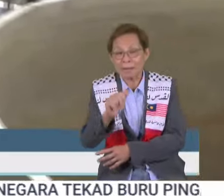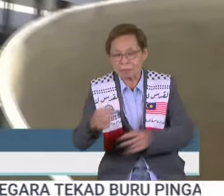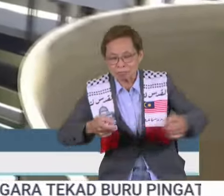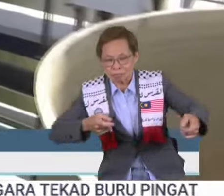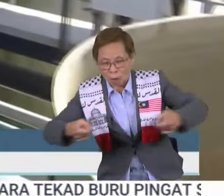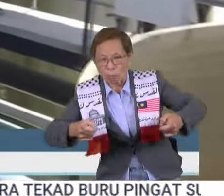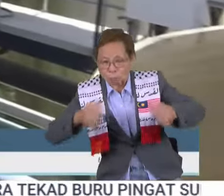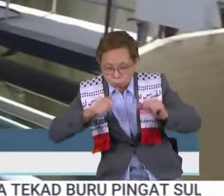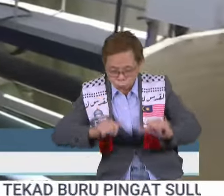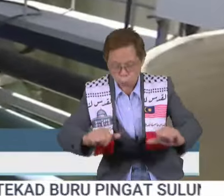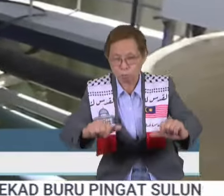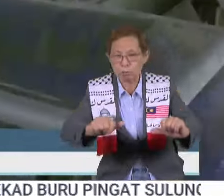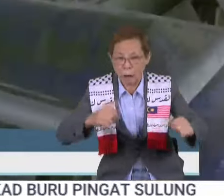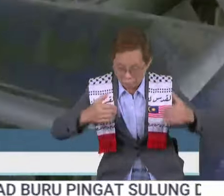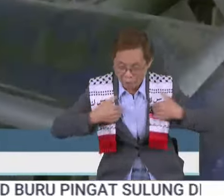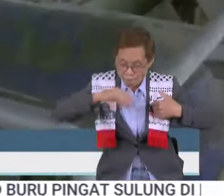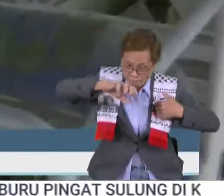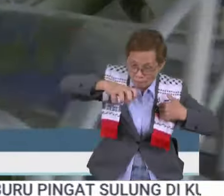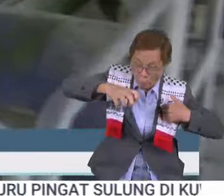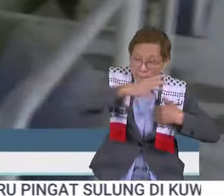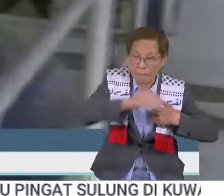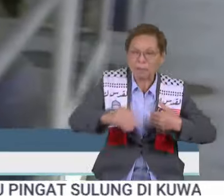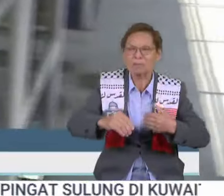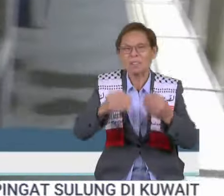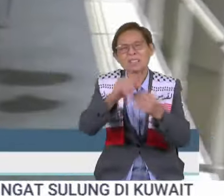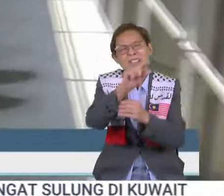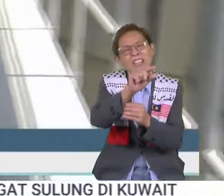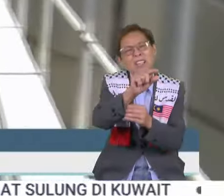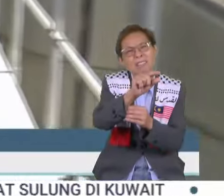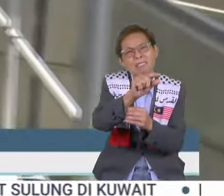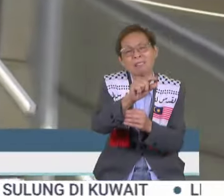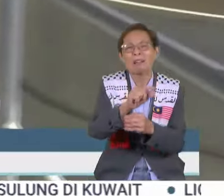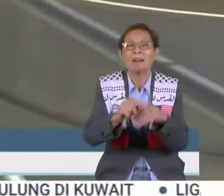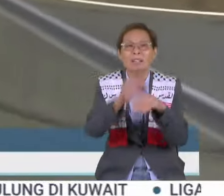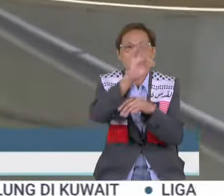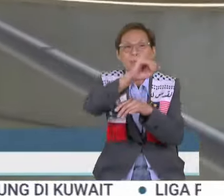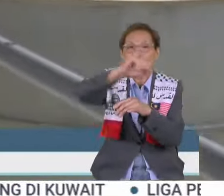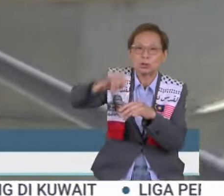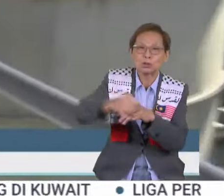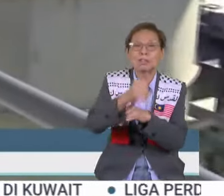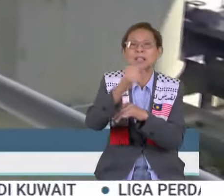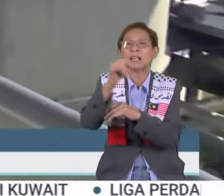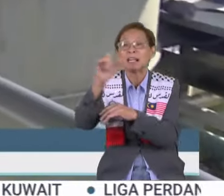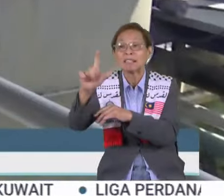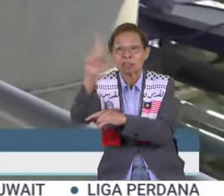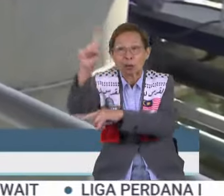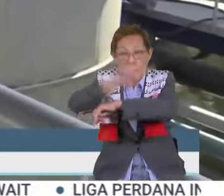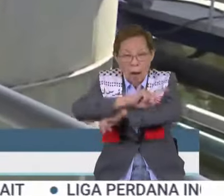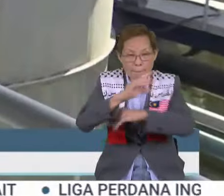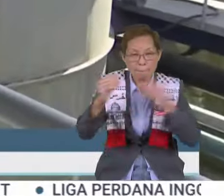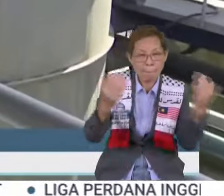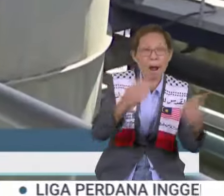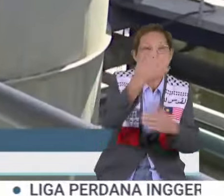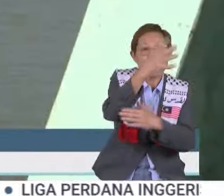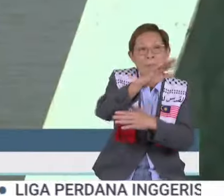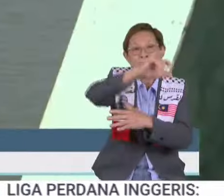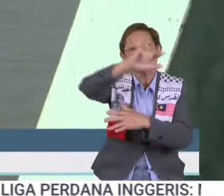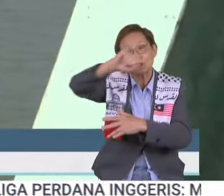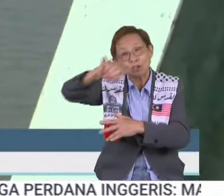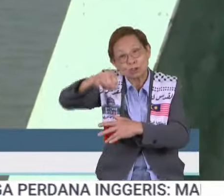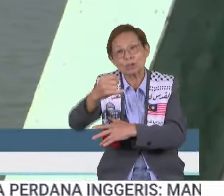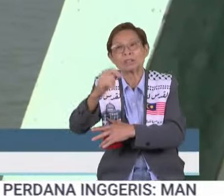jetama masih terus beroperasi namun hanya pada kadar yang rendah iaitu 9 juta liter sehari berbanding 13 juta liter